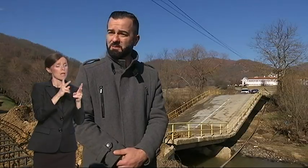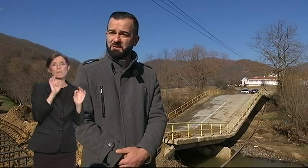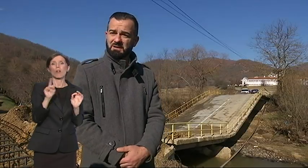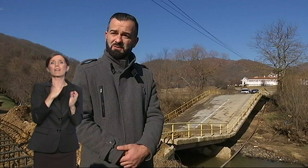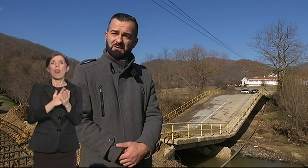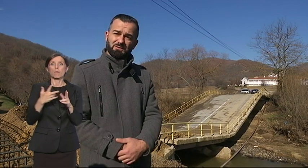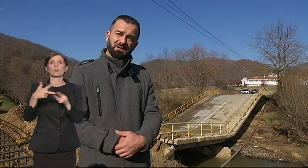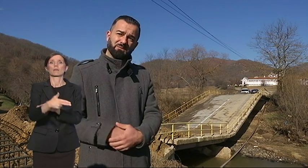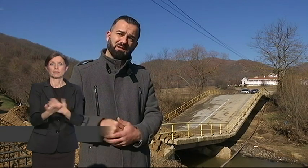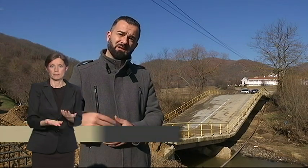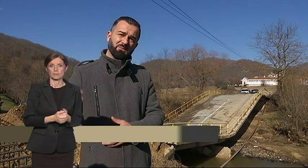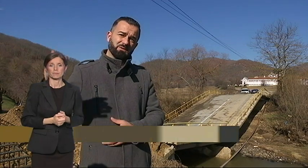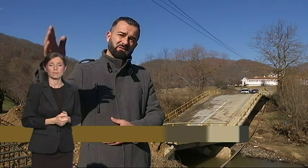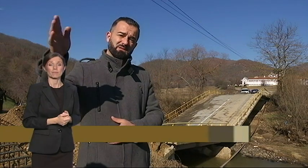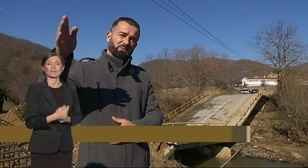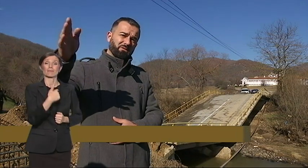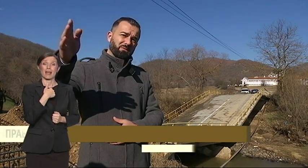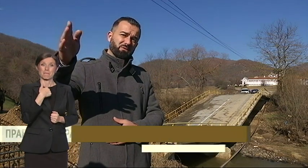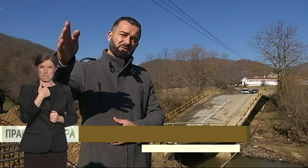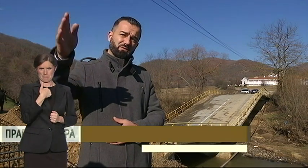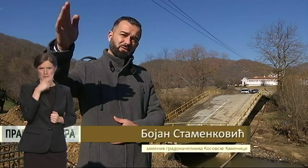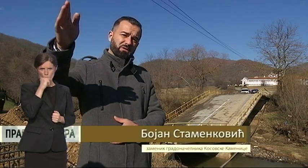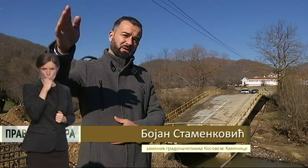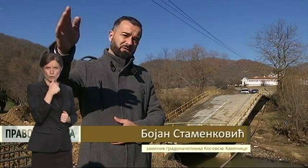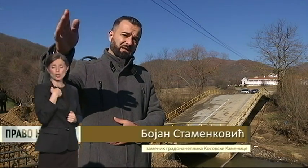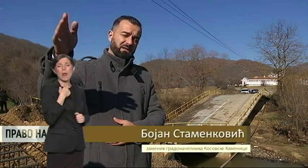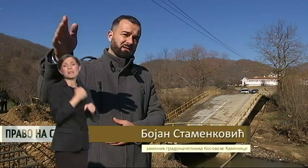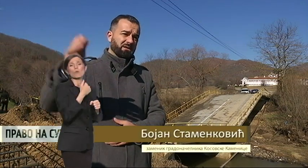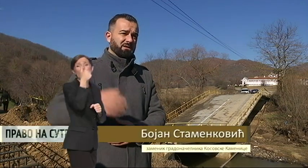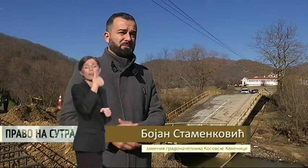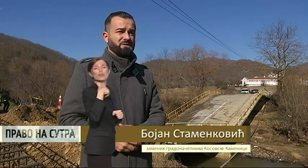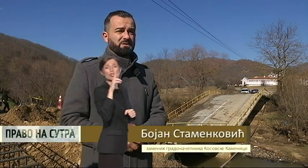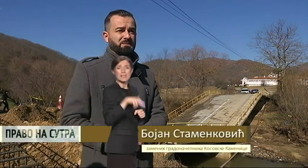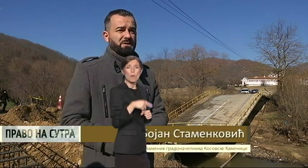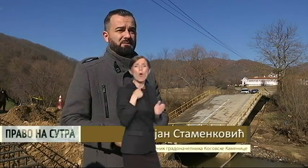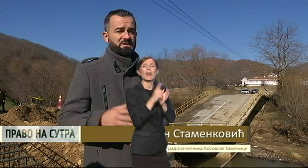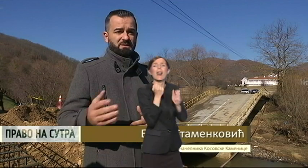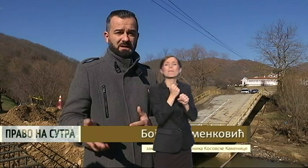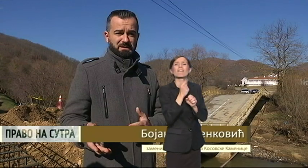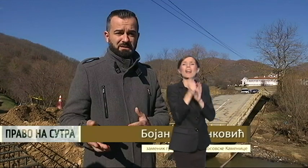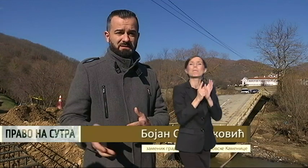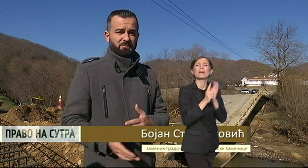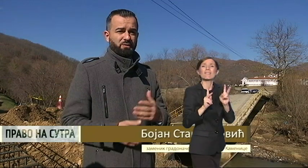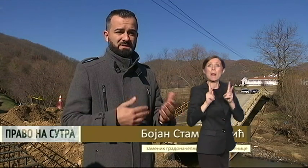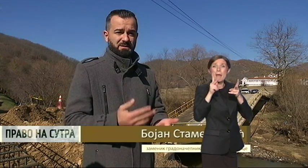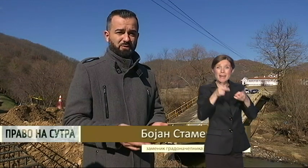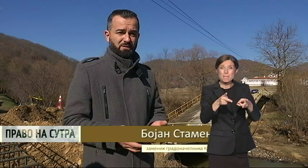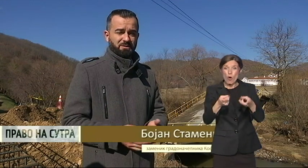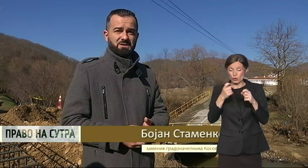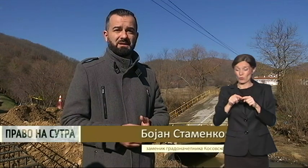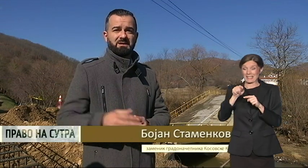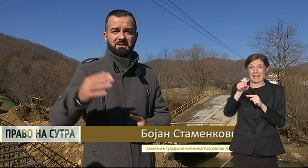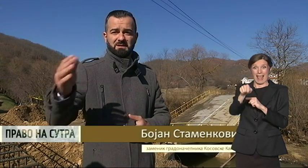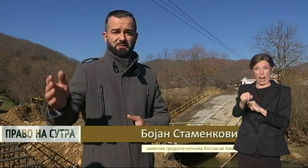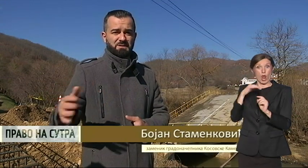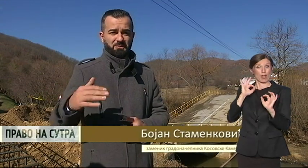smo mogli preduzele druge konkretne mere. Postavili smo privremeni most u onom donjem delu sela. Međutim, već sretradan je bujica ponovo